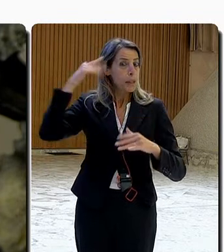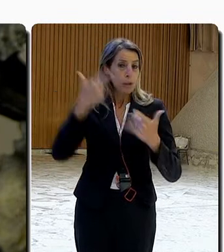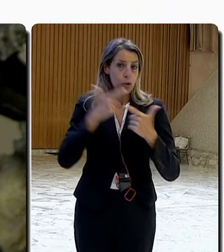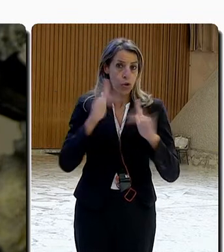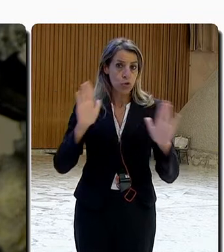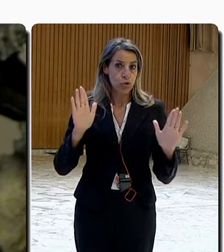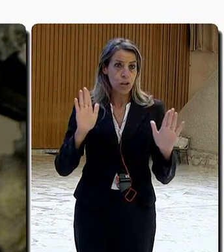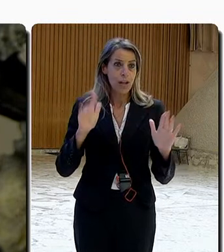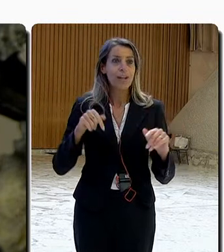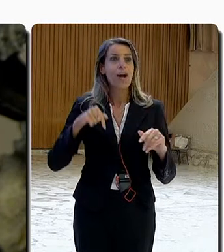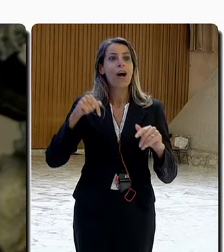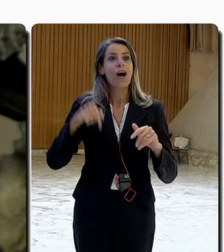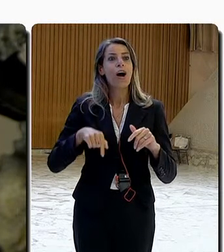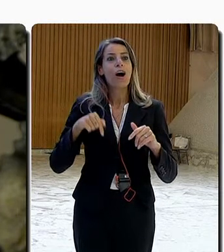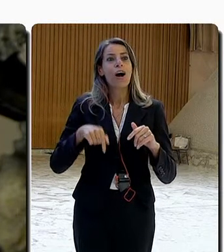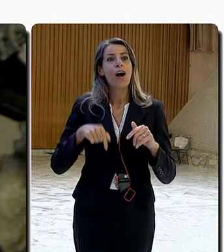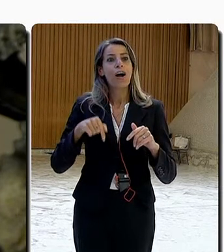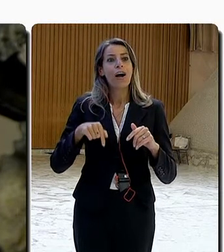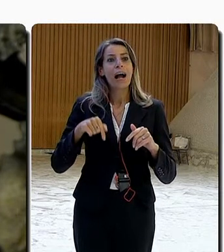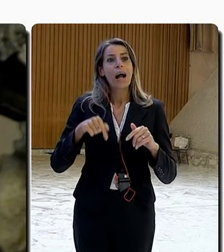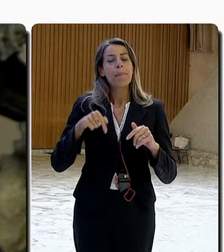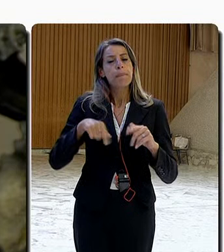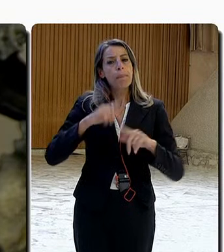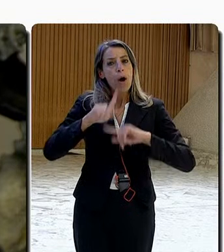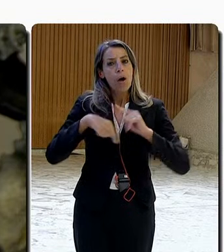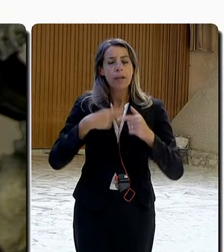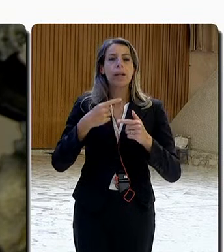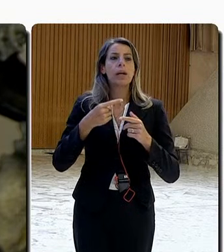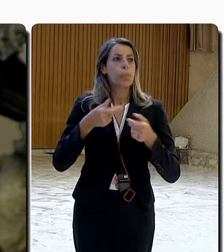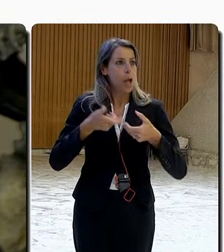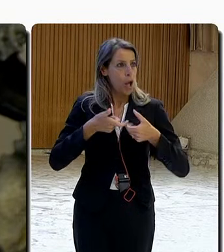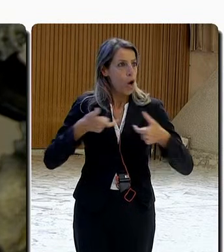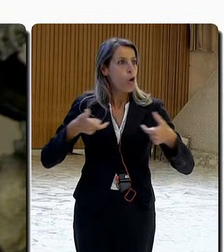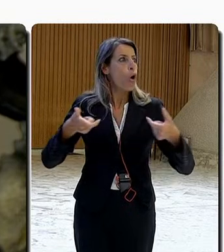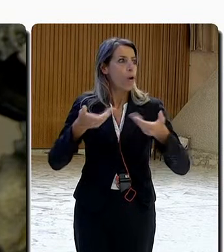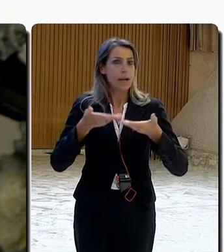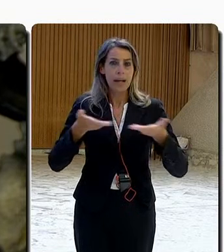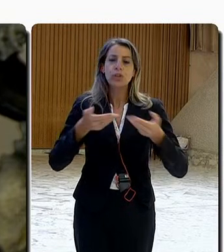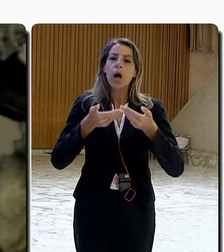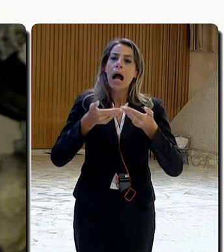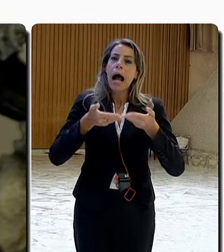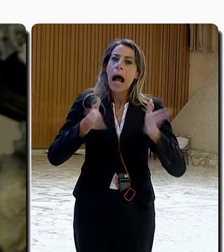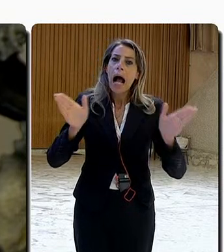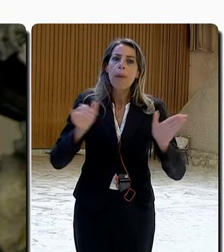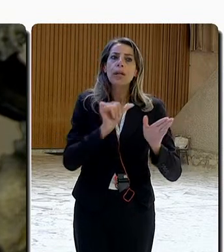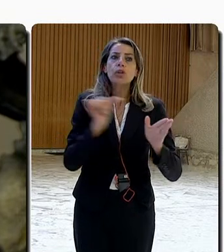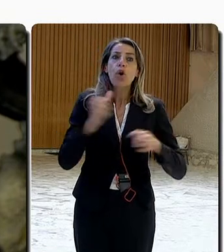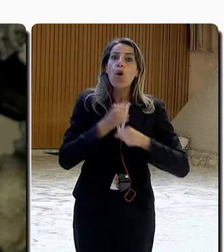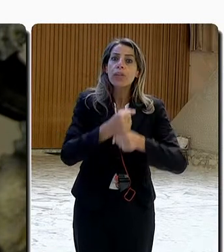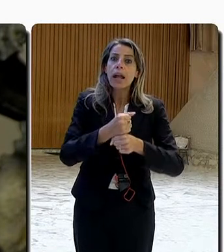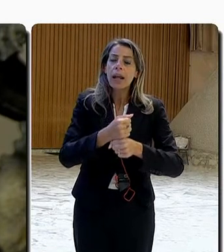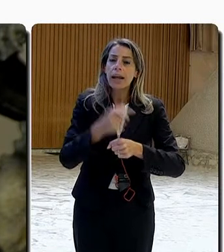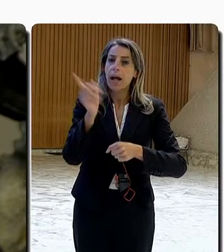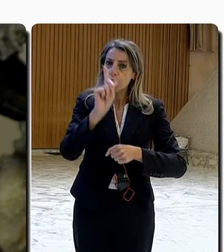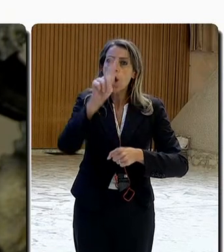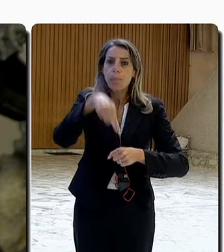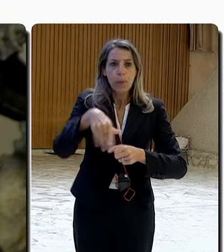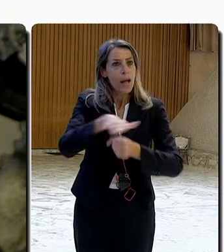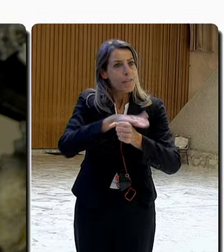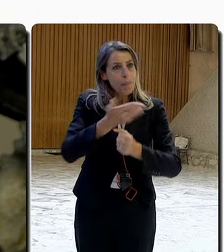L'apertura del congresso alle famiglie e non solo ai delegati